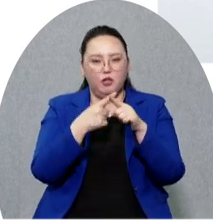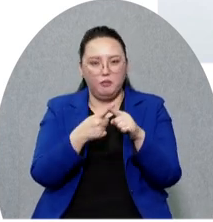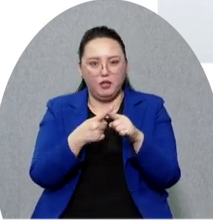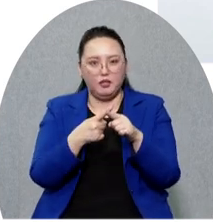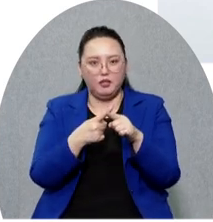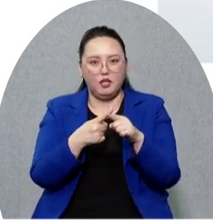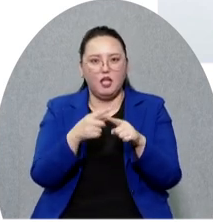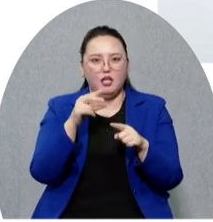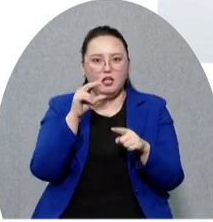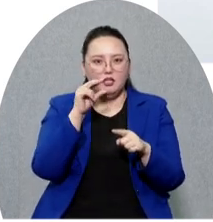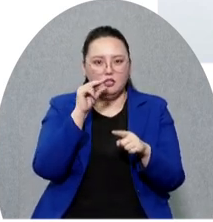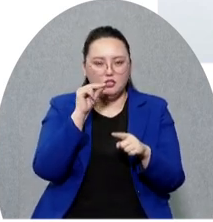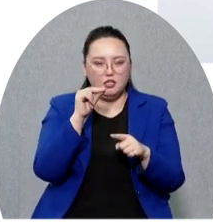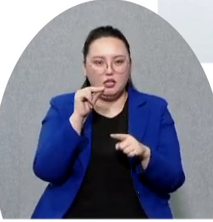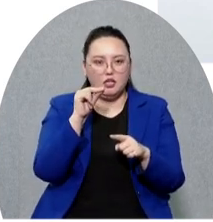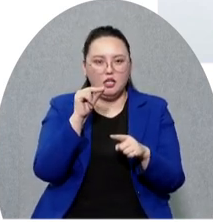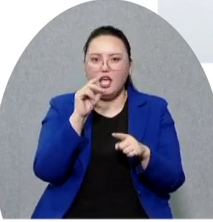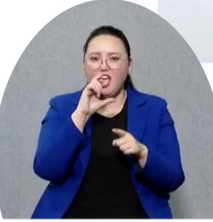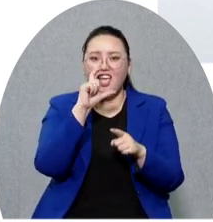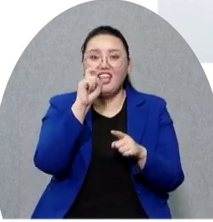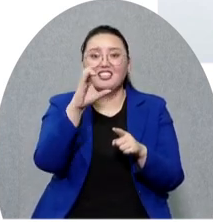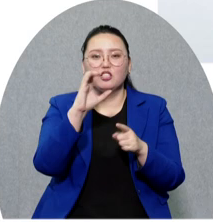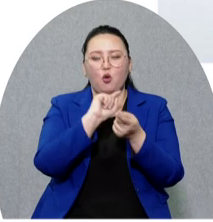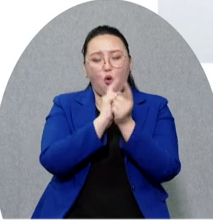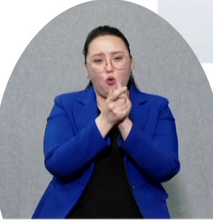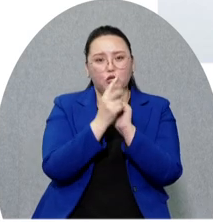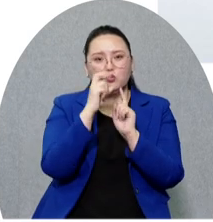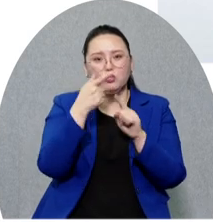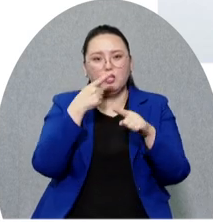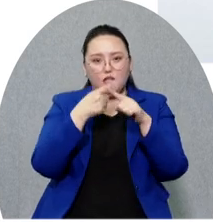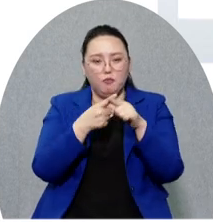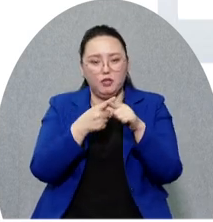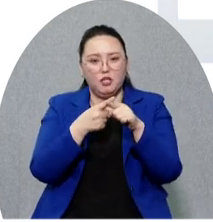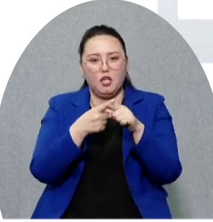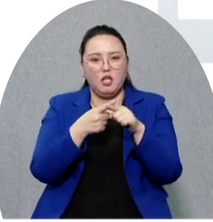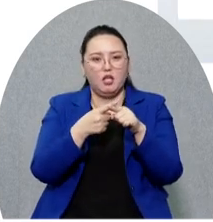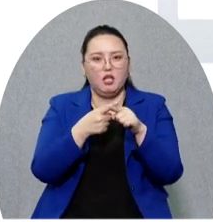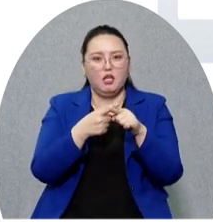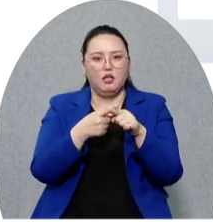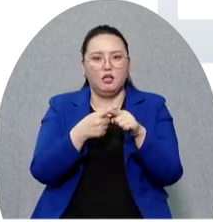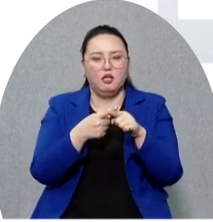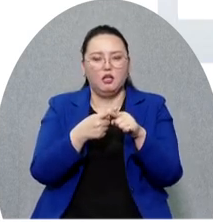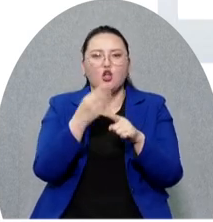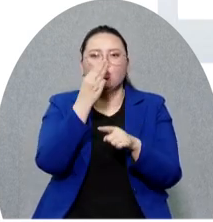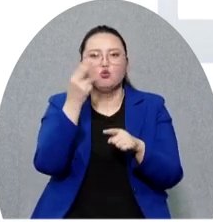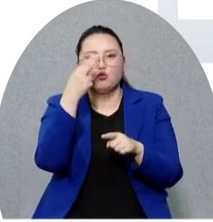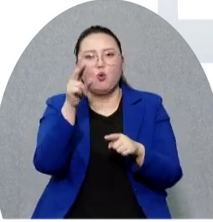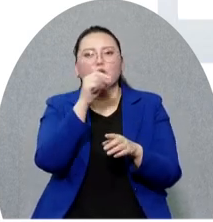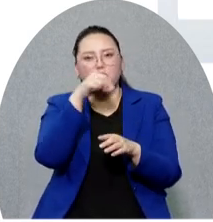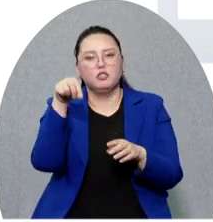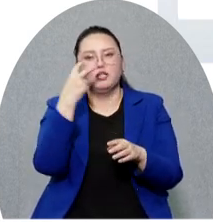жич бусад бот гэд эс хувилах усгүүдээр ихсэн залгууруудыг залхахлаараа шууд бичигдсэн нь бол харагдаж